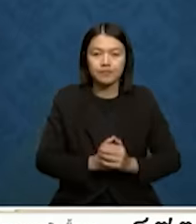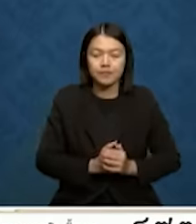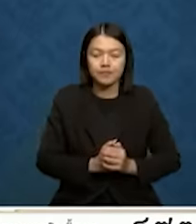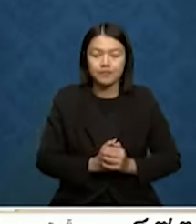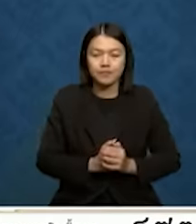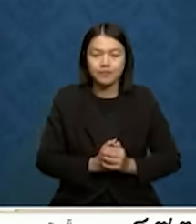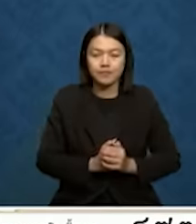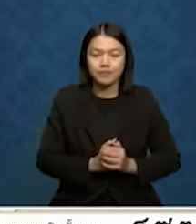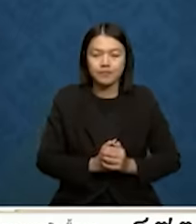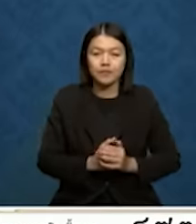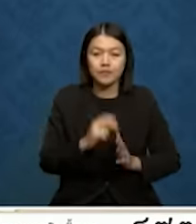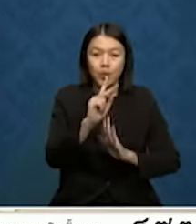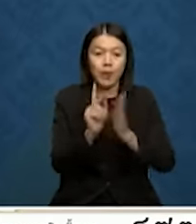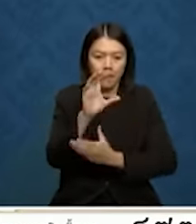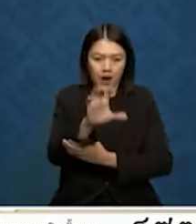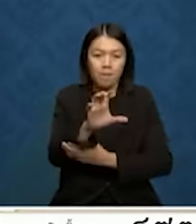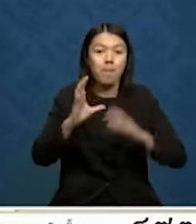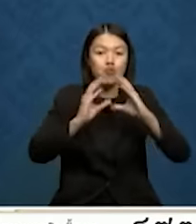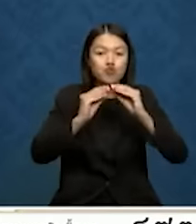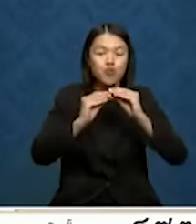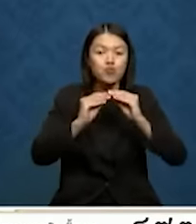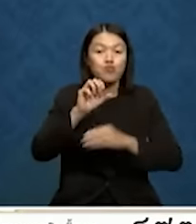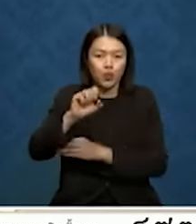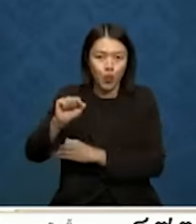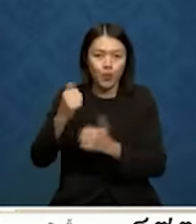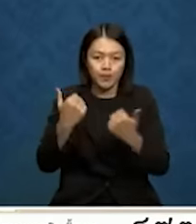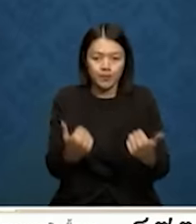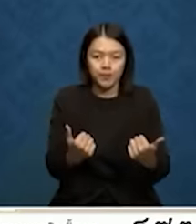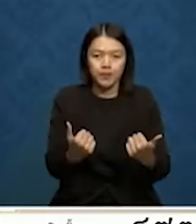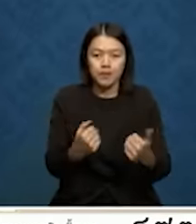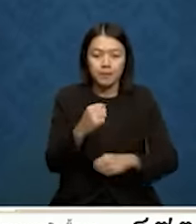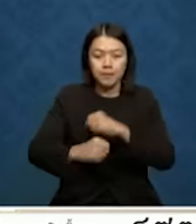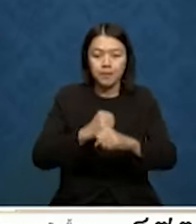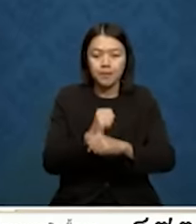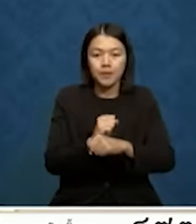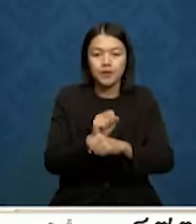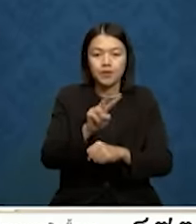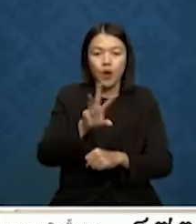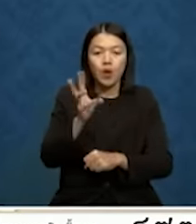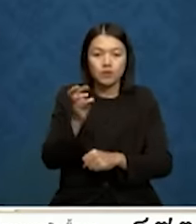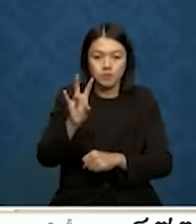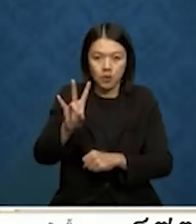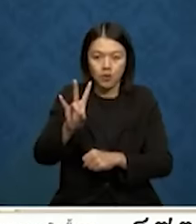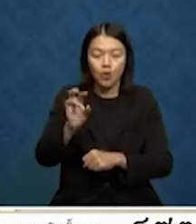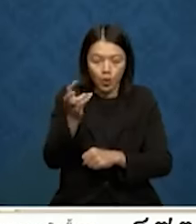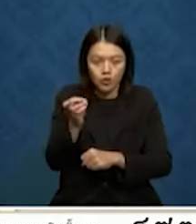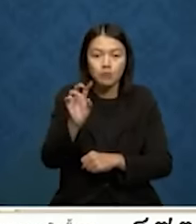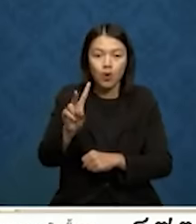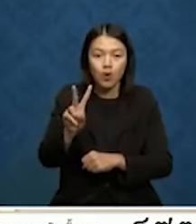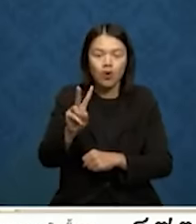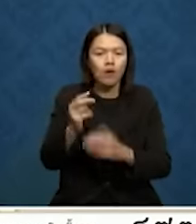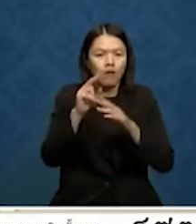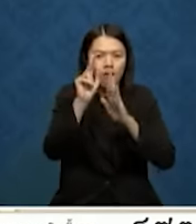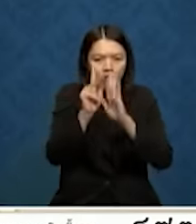ซึ่งข้อบังคับการประชุมสภาผู้แทนราษฎรพุทธศักราช2562เราไม่ได้กำหน